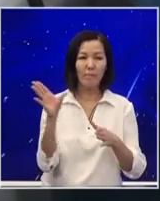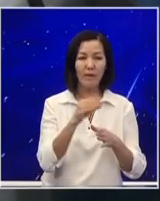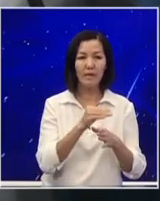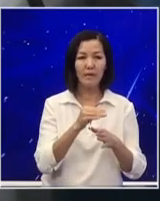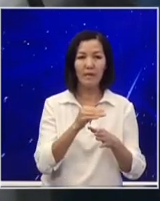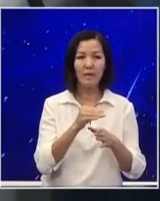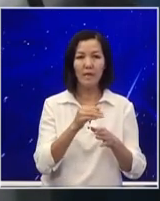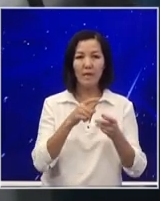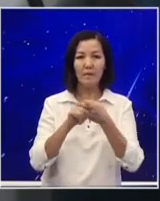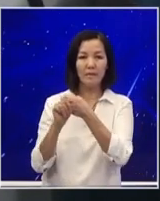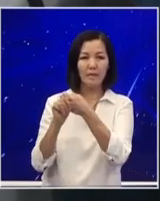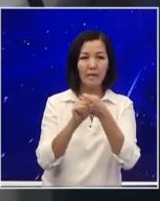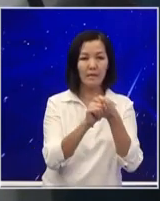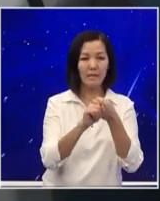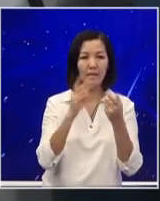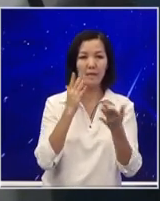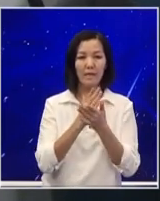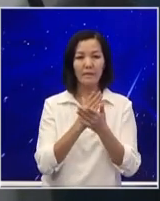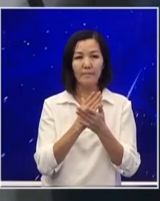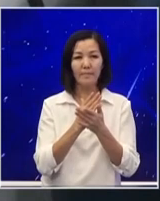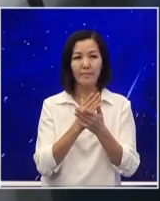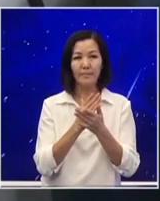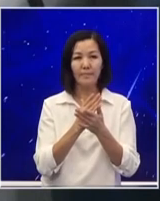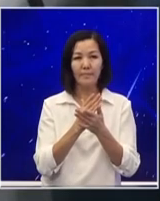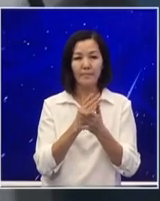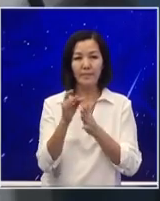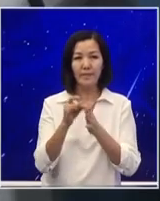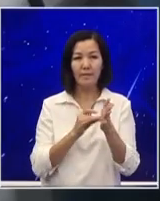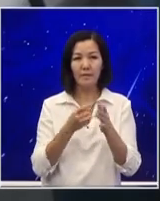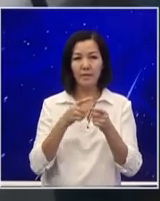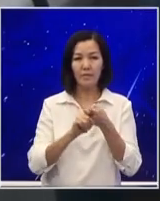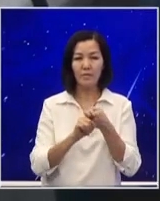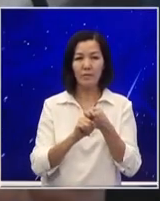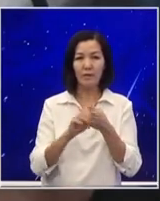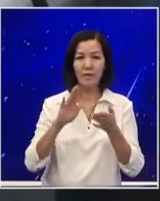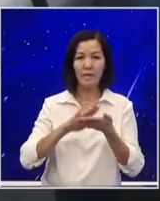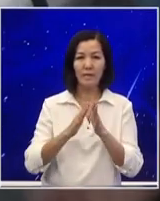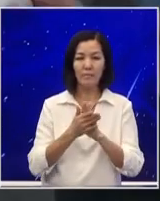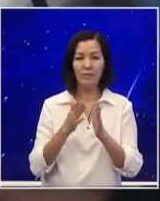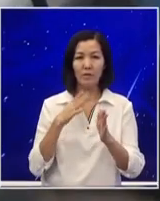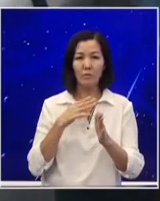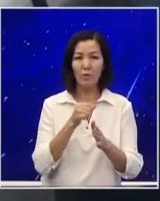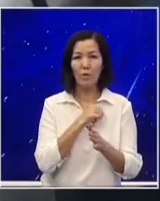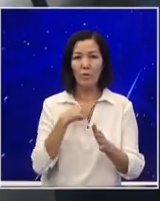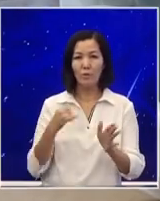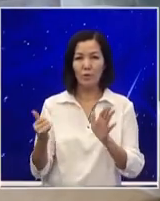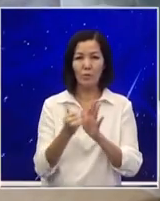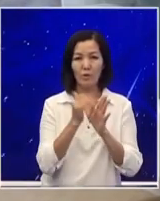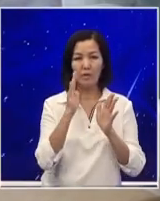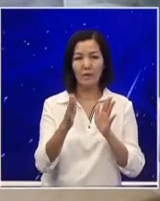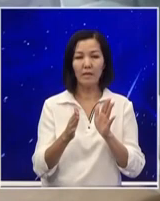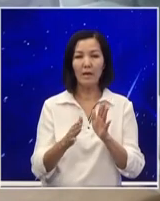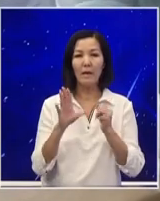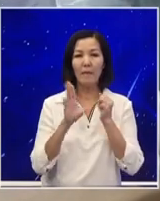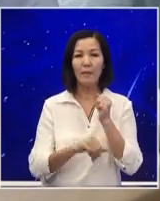уже протянули. Анау жаңа воздушкамен бәрін тартқызып, олармен келісім шарт тұр, болды, олар өздерге қоя береді. Соңғы